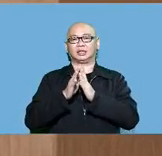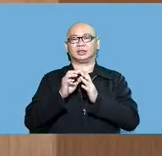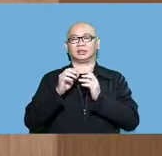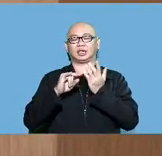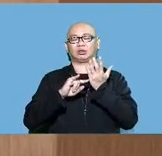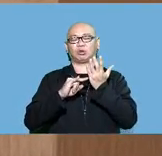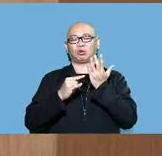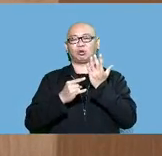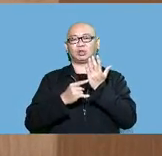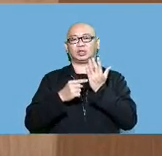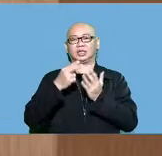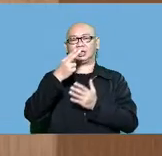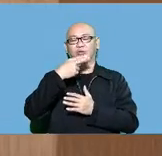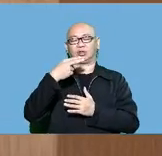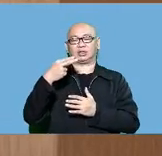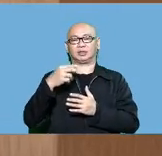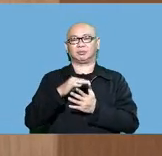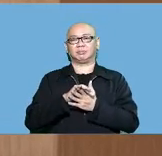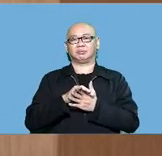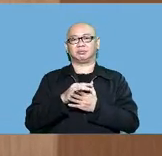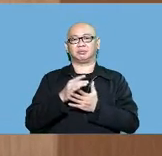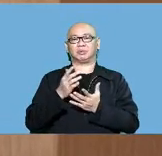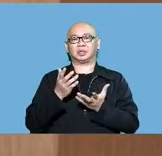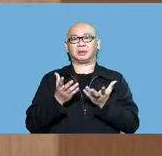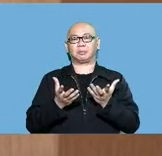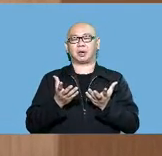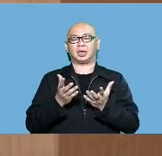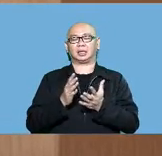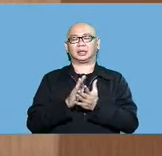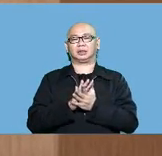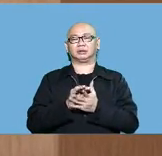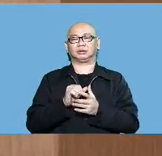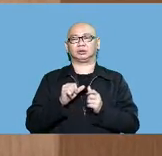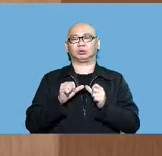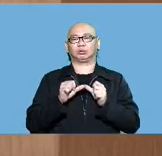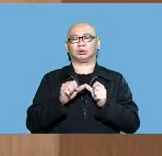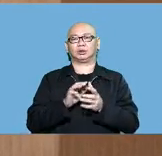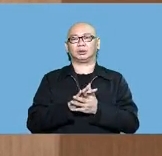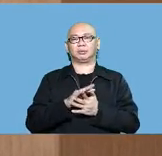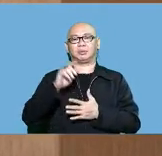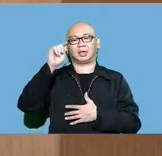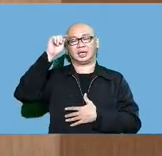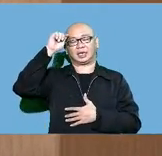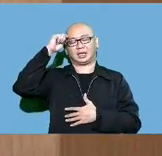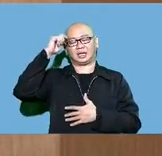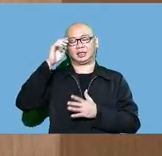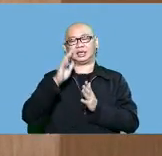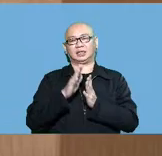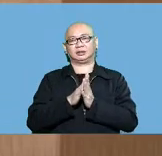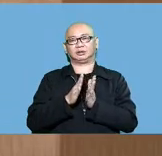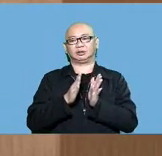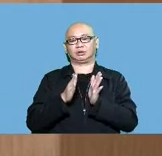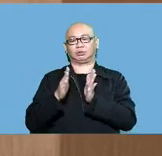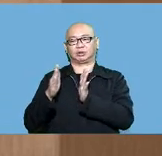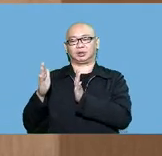Republik Indonesia menimbang dan seterusnya, mengingat dan